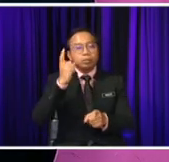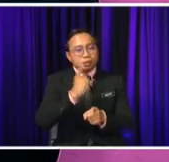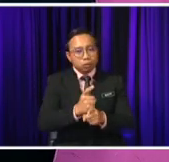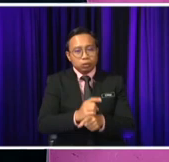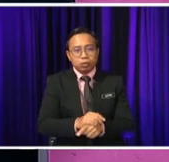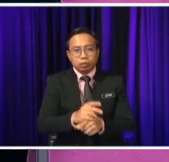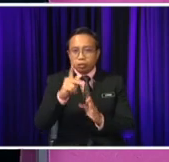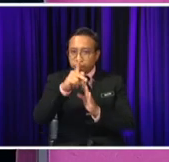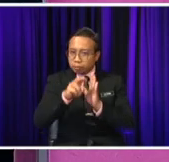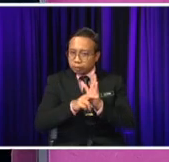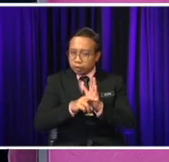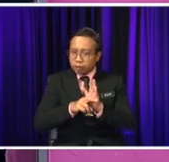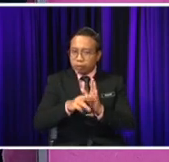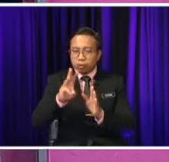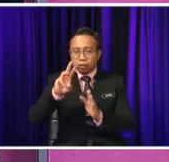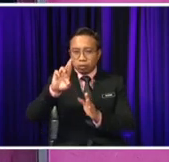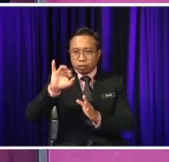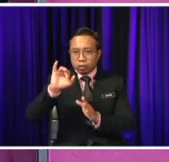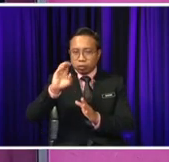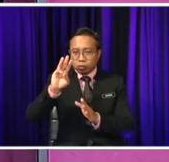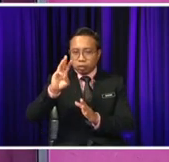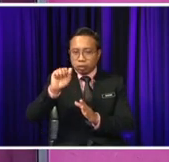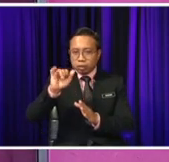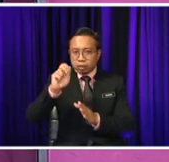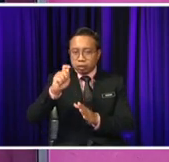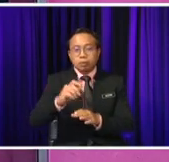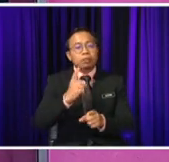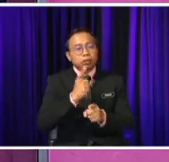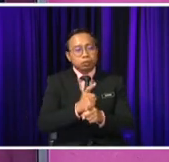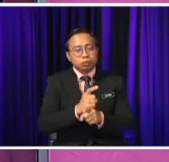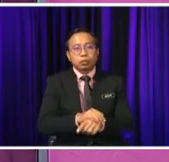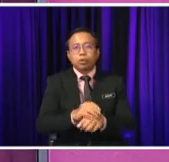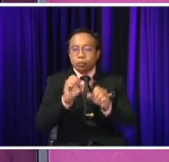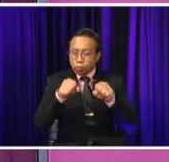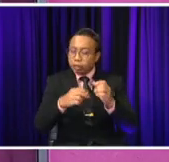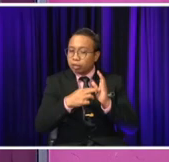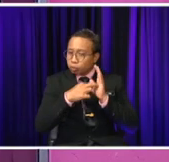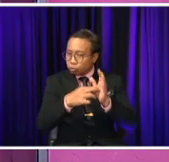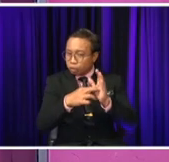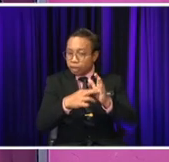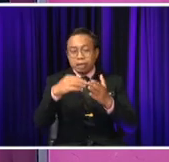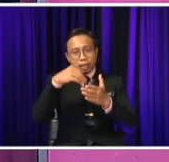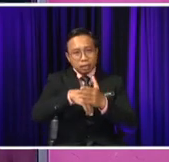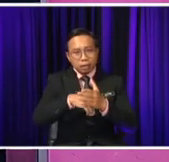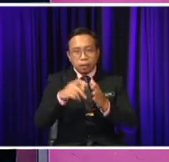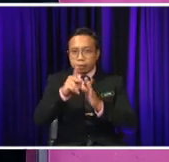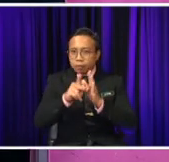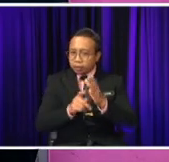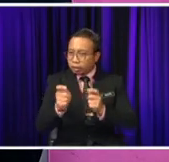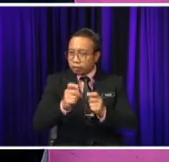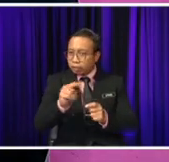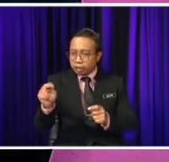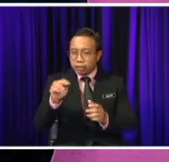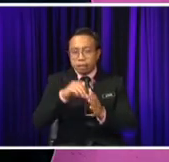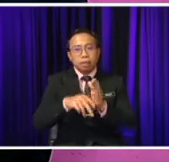periwayatnya Shahih memakainya diambil untuk menjadi sumber utama dalam peta pikiran dan pengurusan Islam